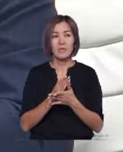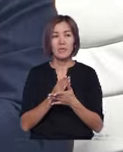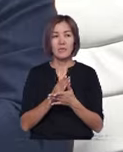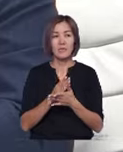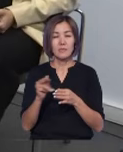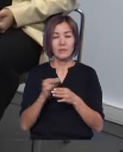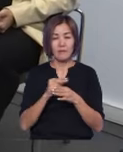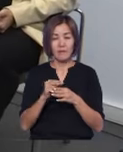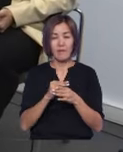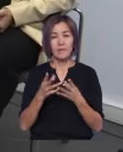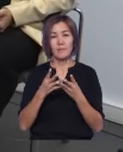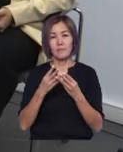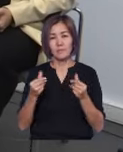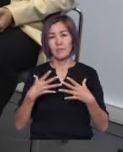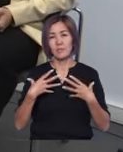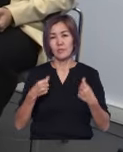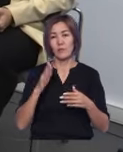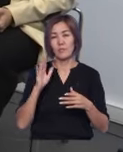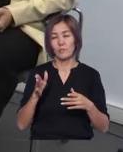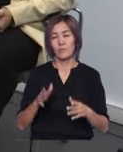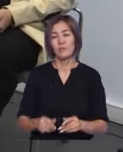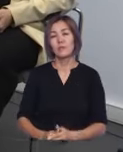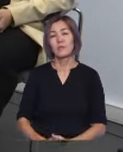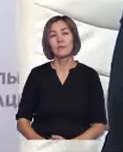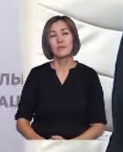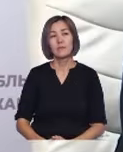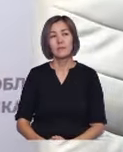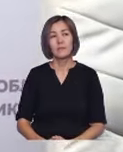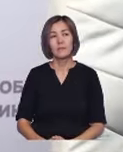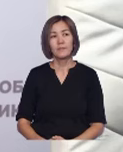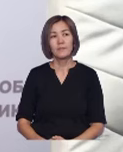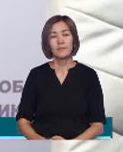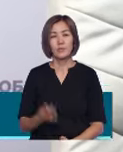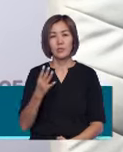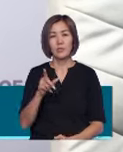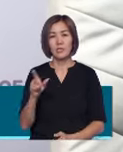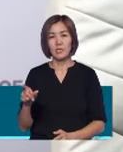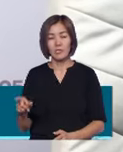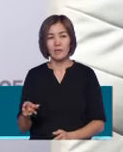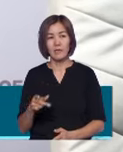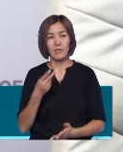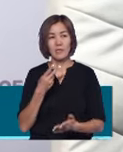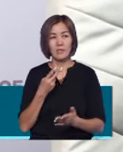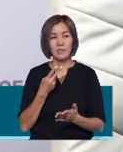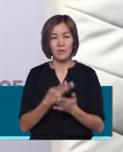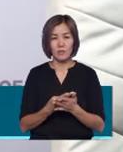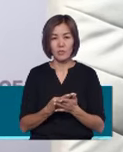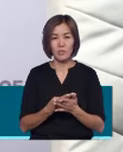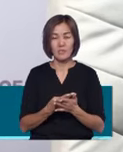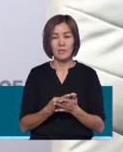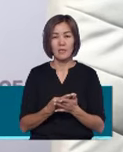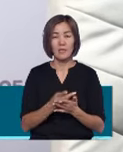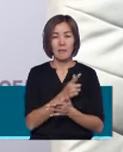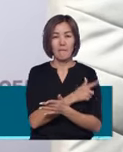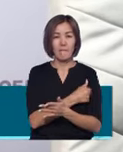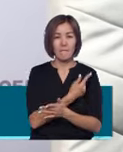своевременной терапии пациенты часто идут на поправку. В данный момент четверо пациентов находятся в инфекционных